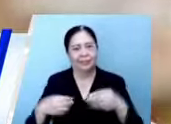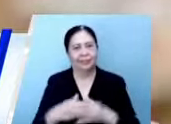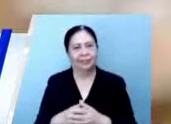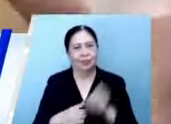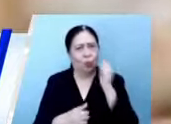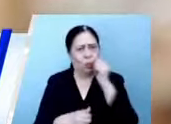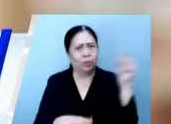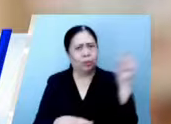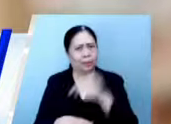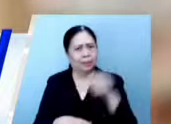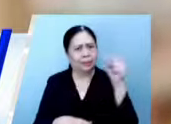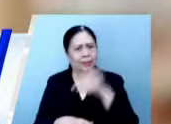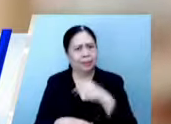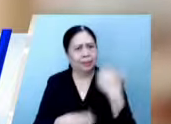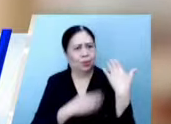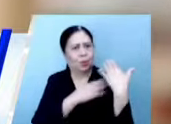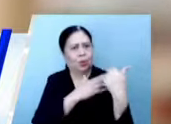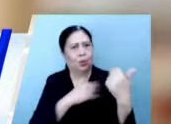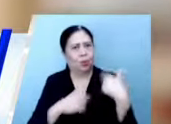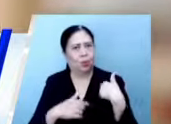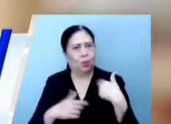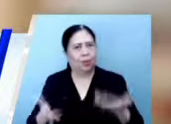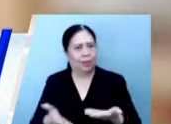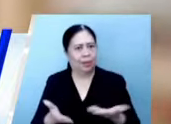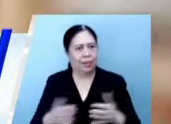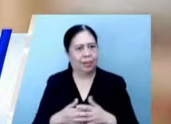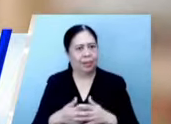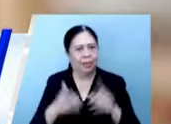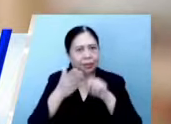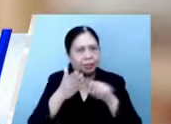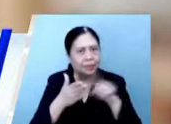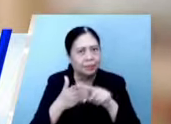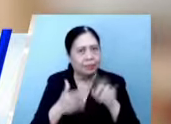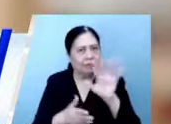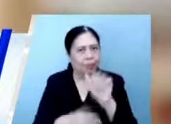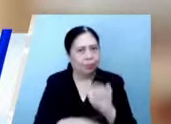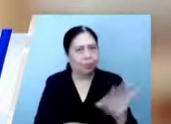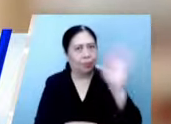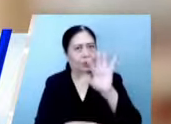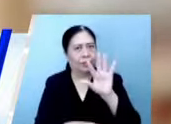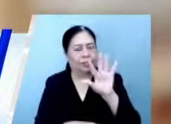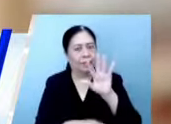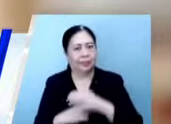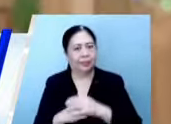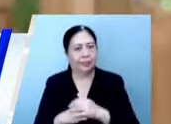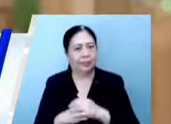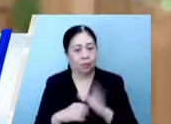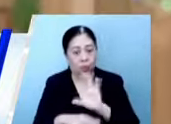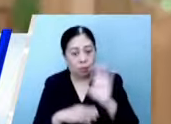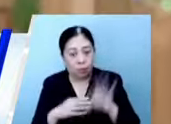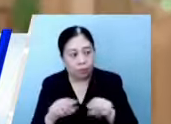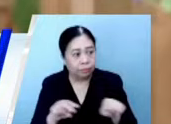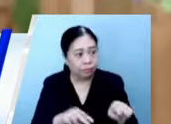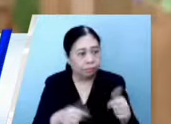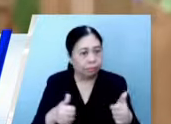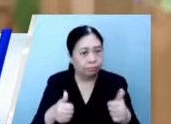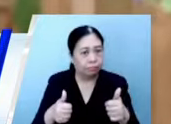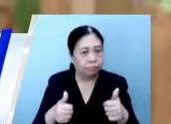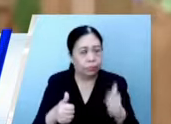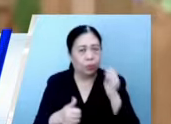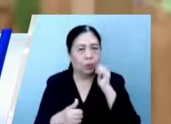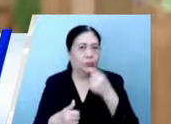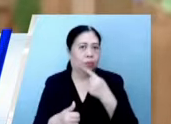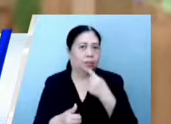pag tinawag ako nandito, chine-check ko sila alas 5 ng umaga kung kompleto sila. Ang lagi ko sa kanilang